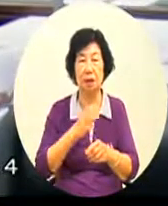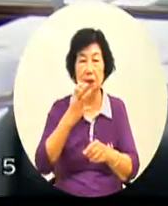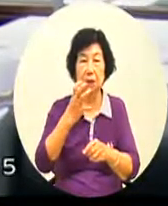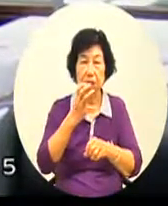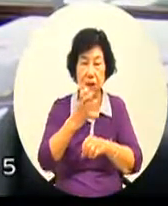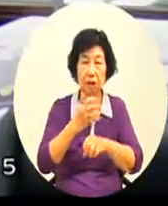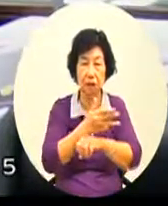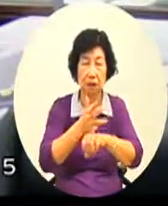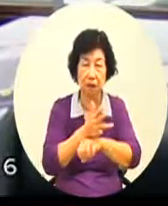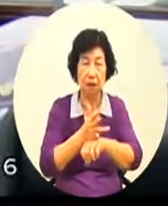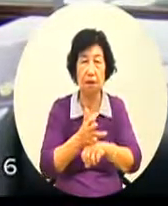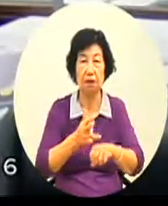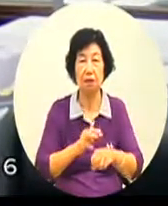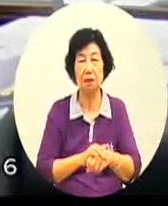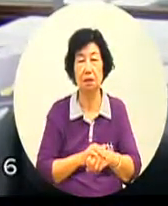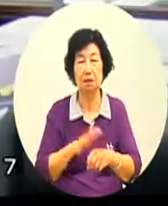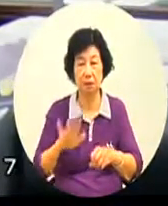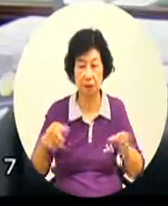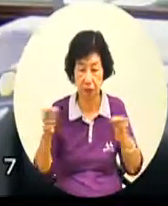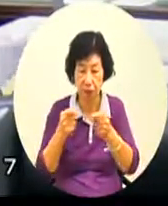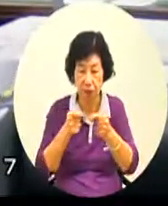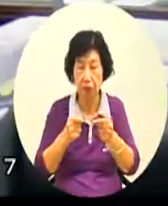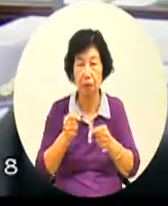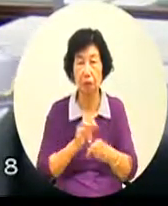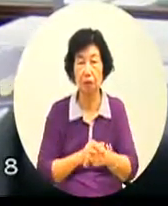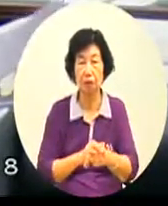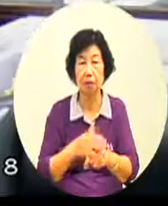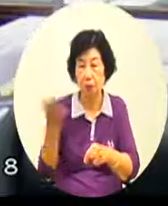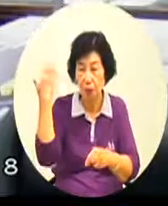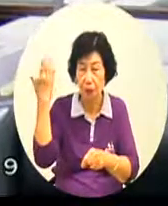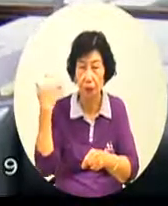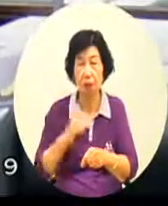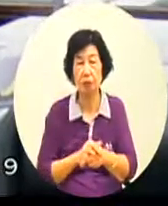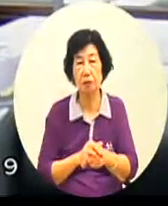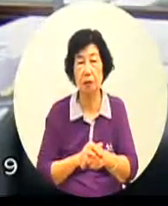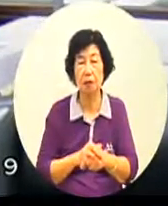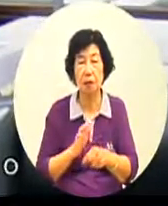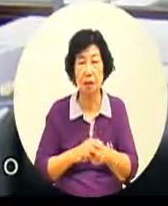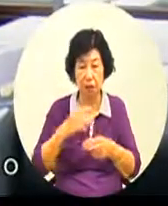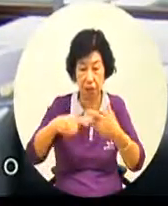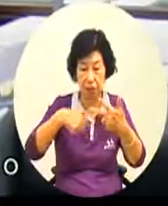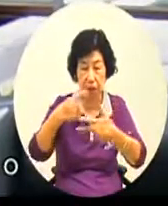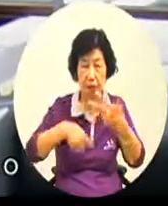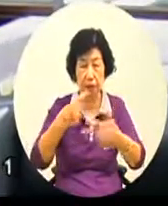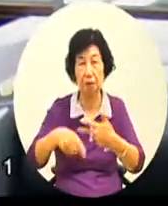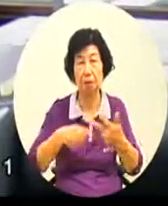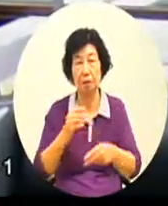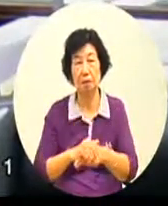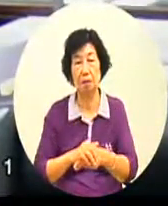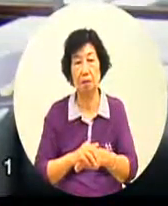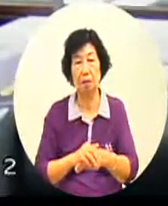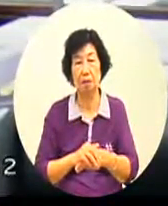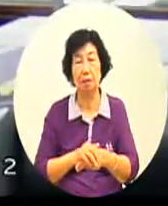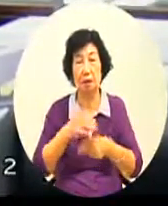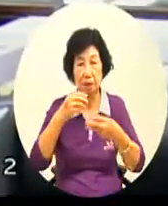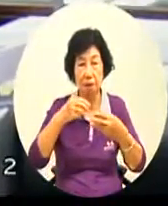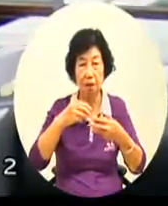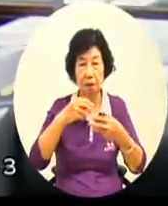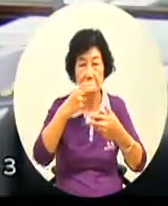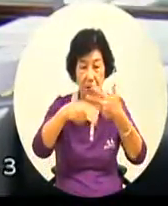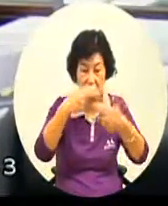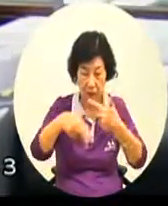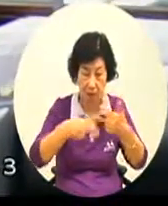后来呢，把它缩短成是之前是48个小时，之后呢一周就改为变成2周84小时，本